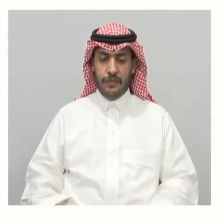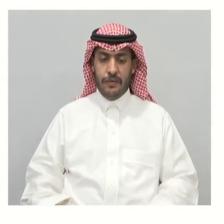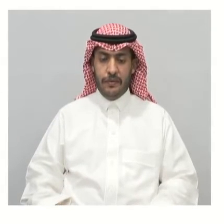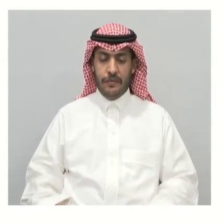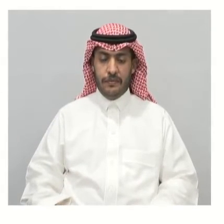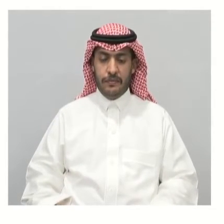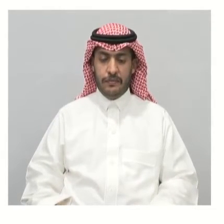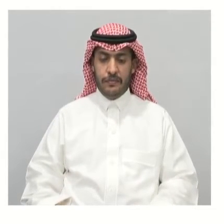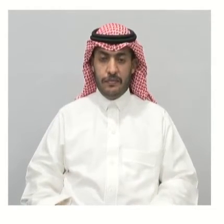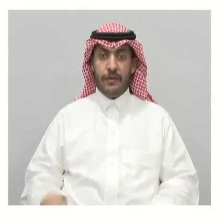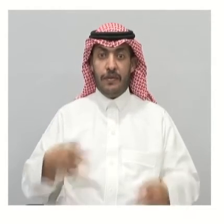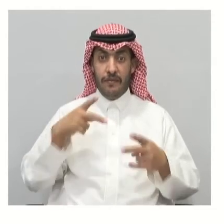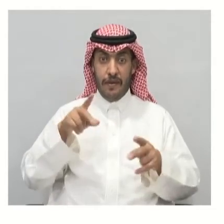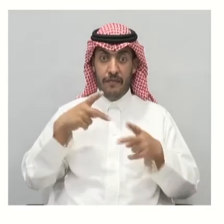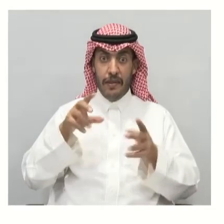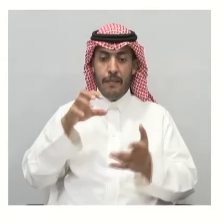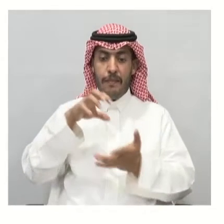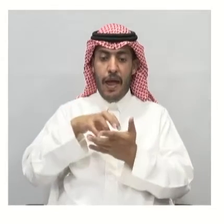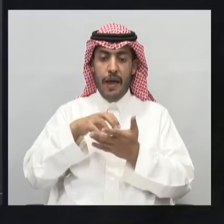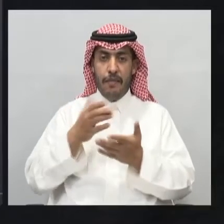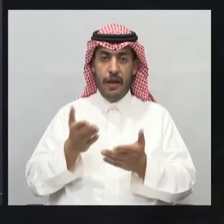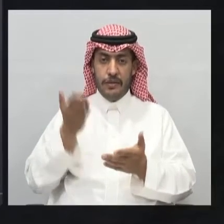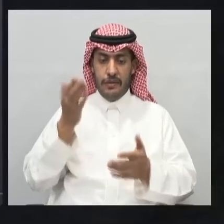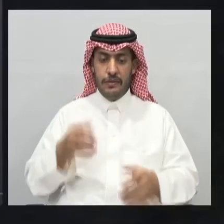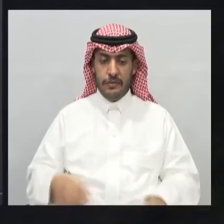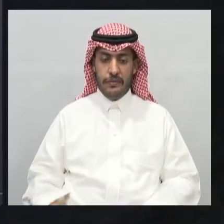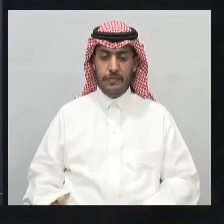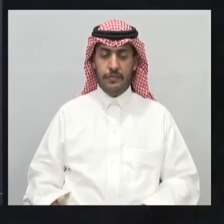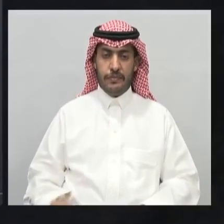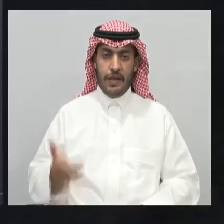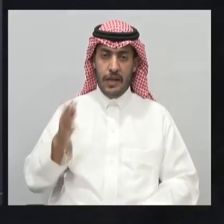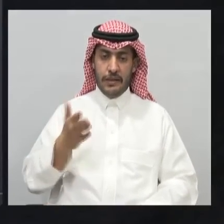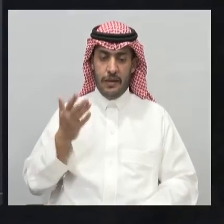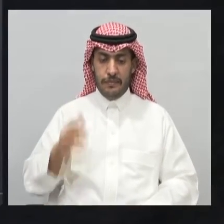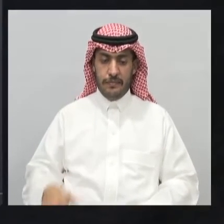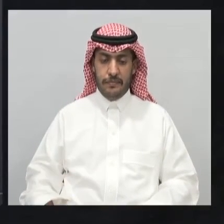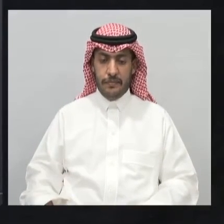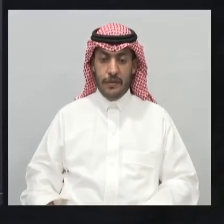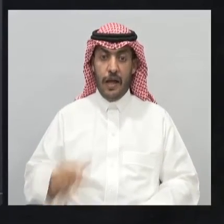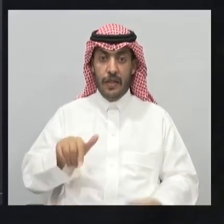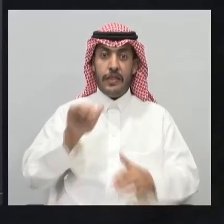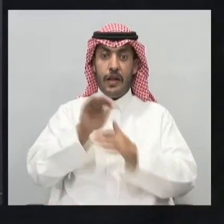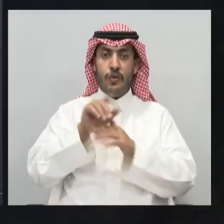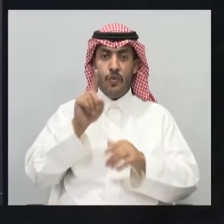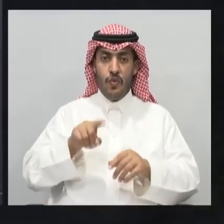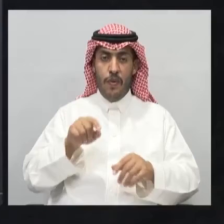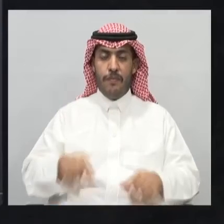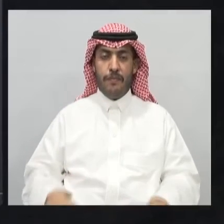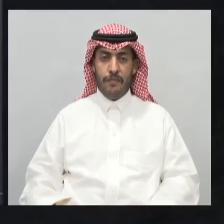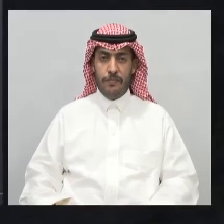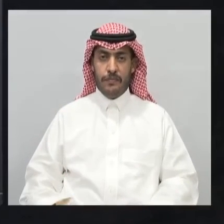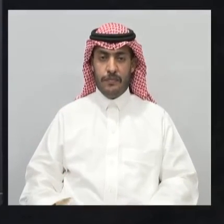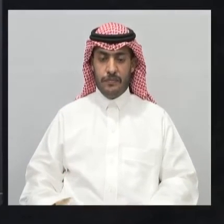صحيحه نبدا بالنبي ابراهيم عليه الصلا عليه السلام في درسنا له هذا